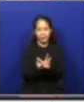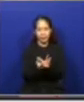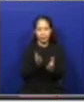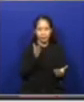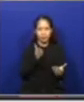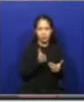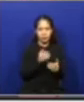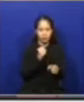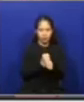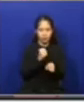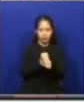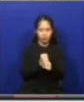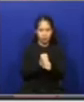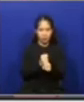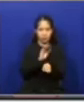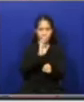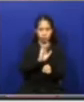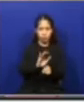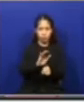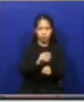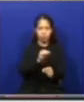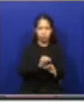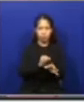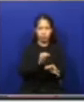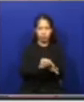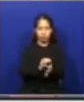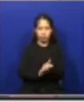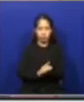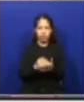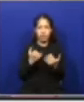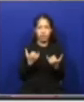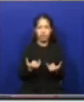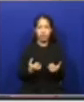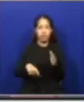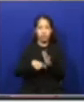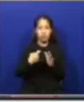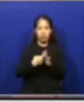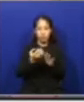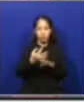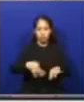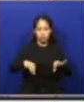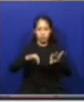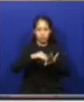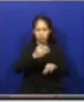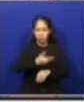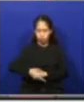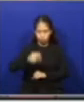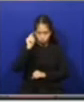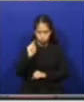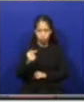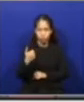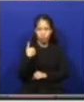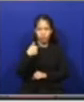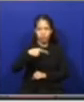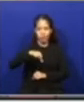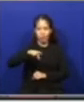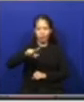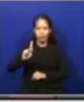านสินเชื่อของสถาบันการเงินอันนี้คือเหตุผลสำคัญที่เราจะต้องมีพรก.อันนี้ค่ะ